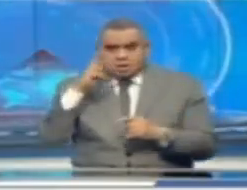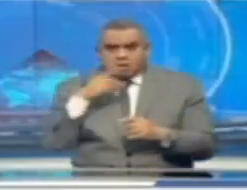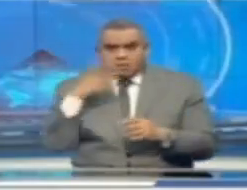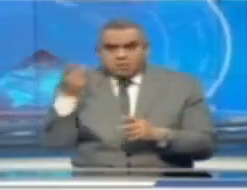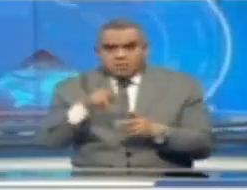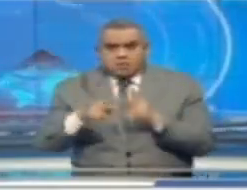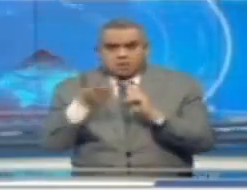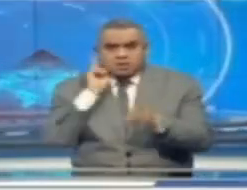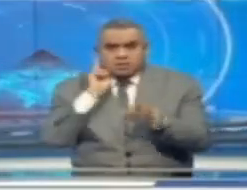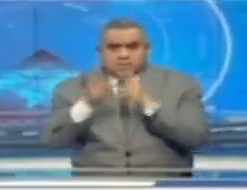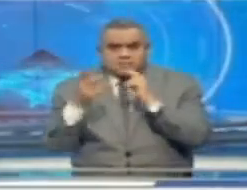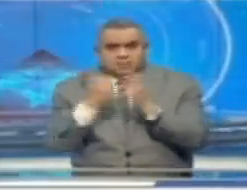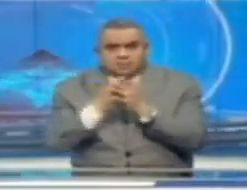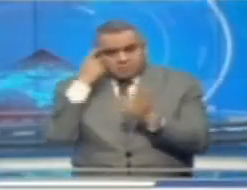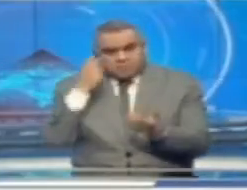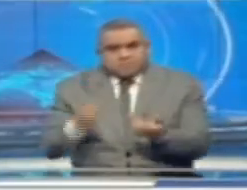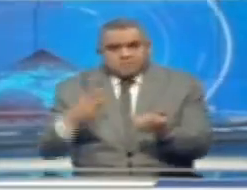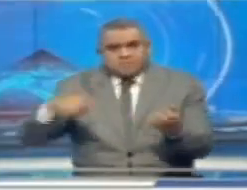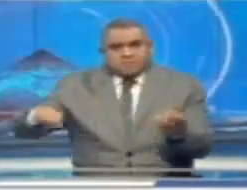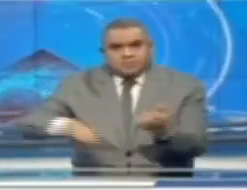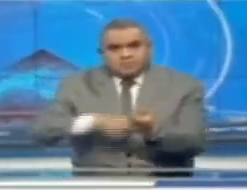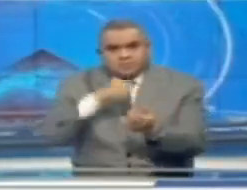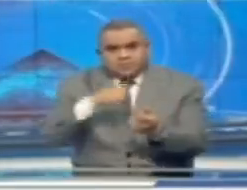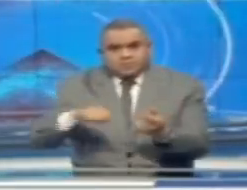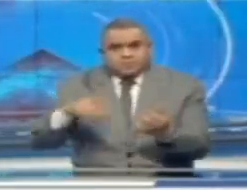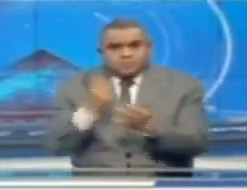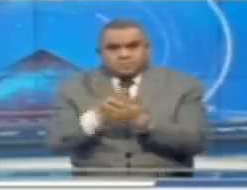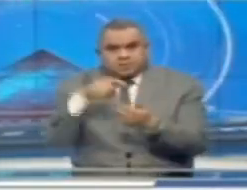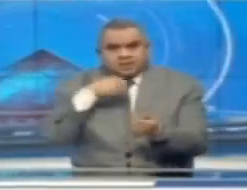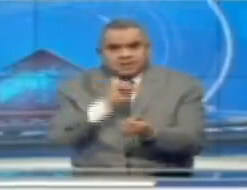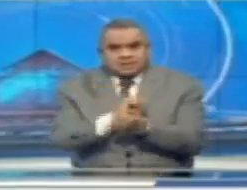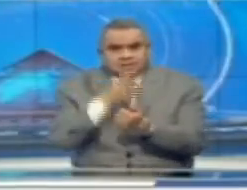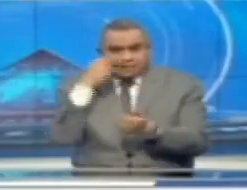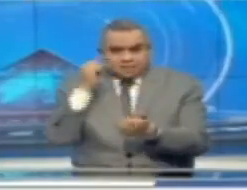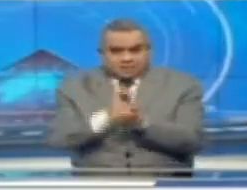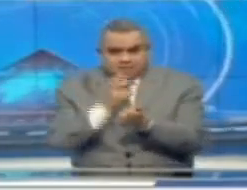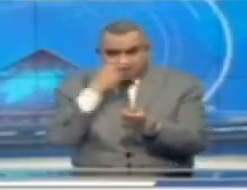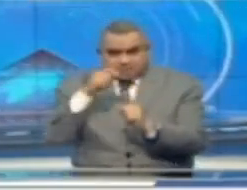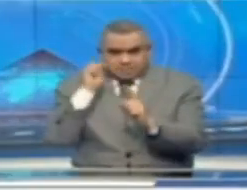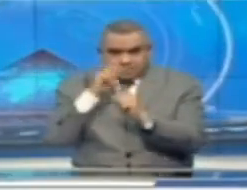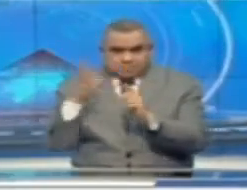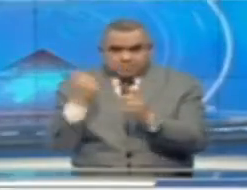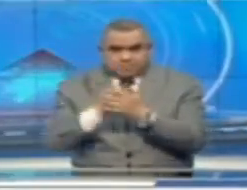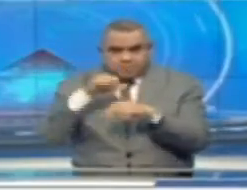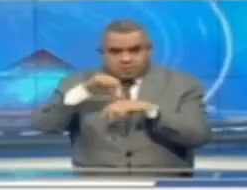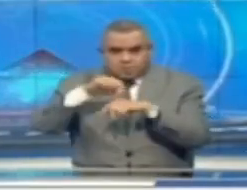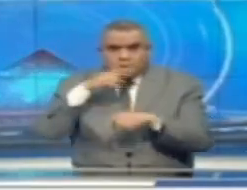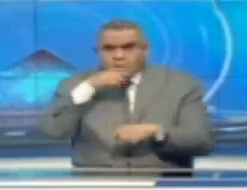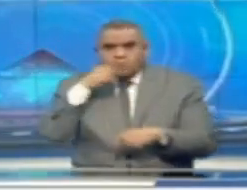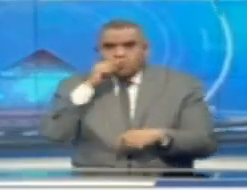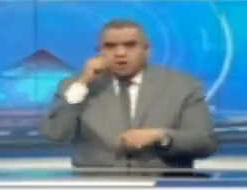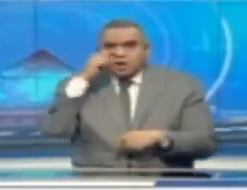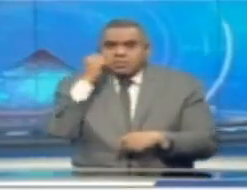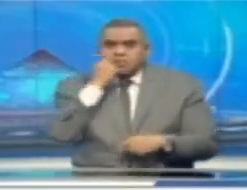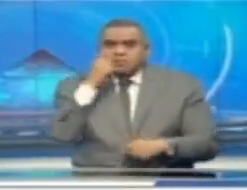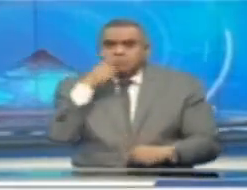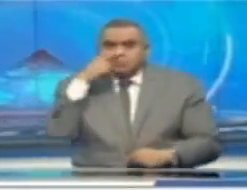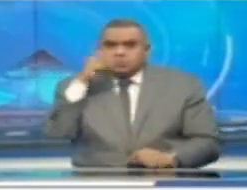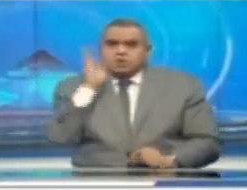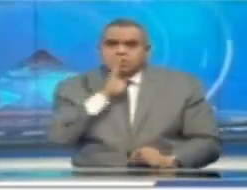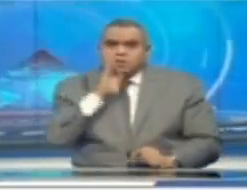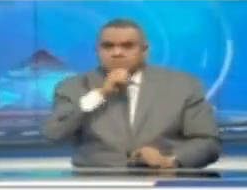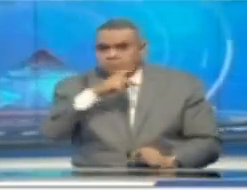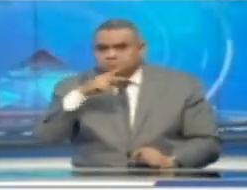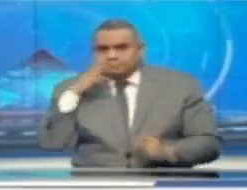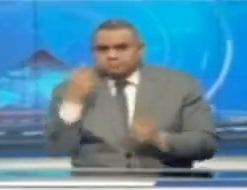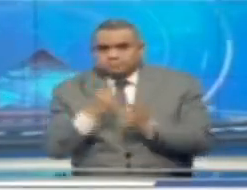الاحتفاليه شهدت فقرات موسيقيه وغنائيه قدمها نزلاء مركز الاصلاح والتاهيل وادي النطرون، تعكس نجاح البرامج المتخصصه